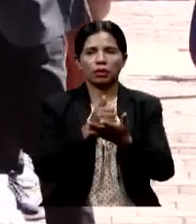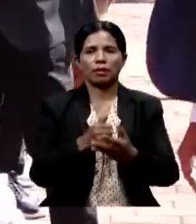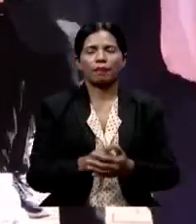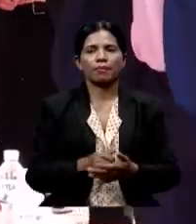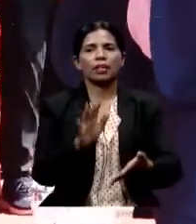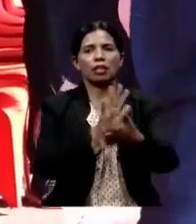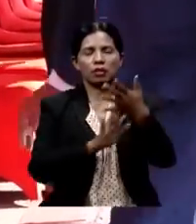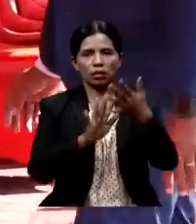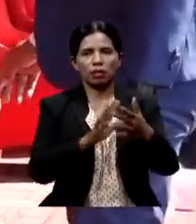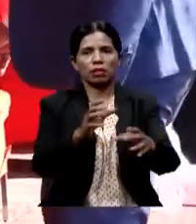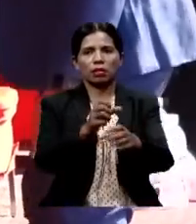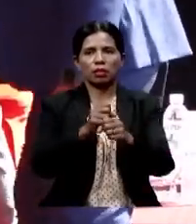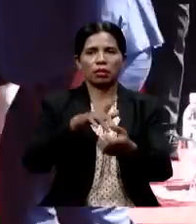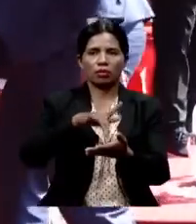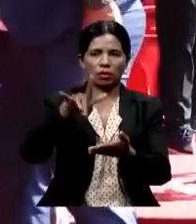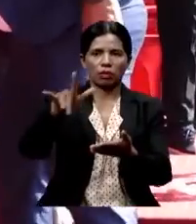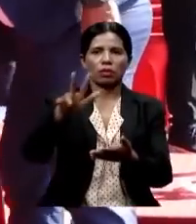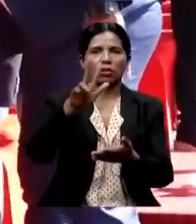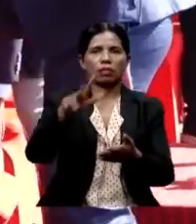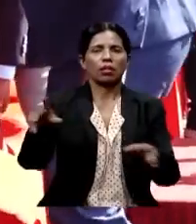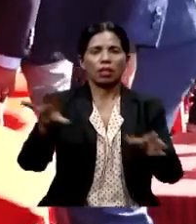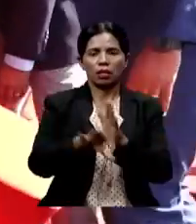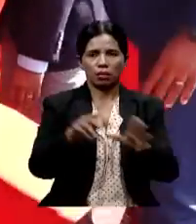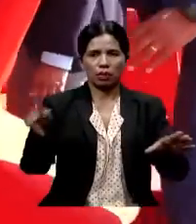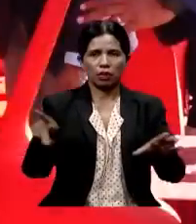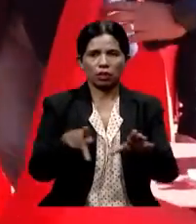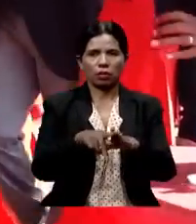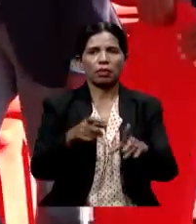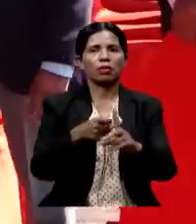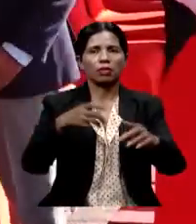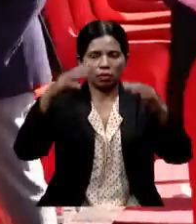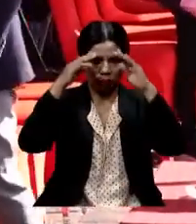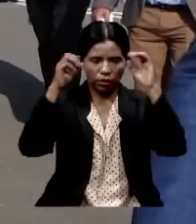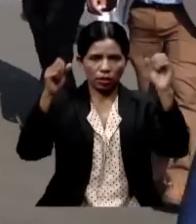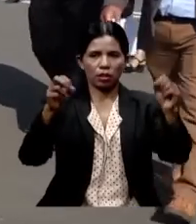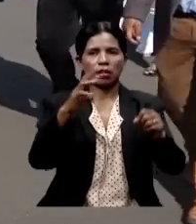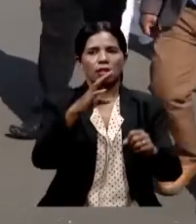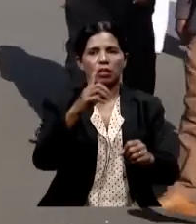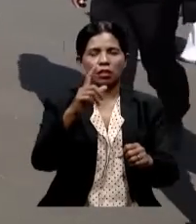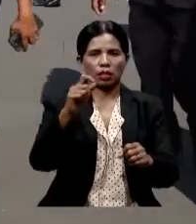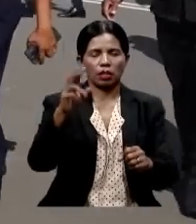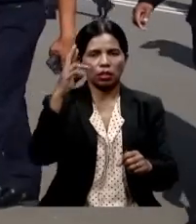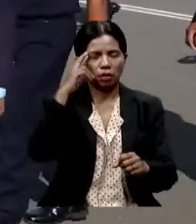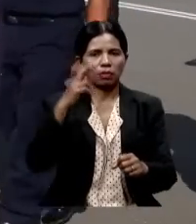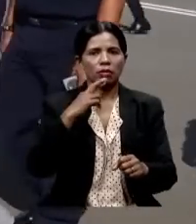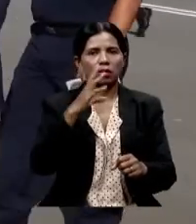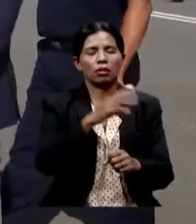seremonia simu avian komersial ne, hetan participasaun direita husi presidente republika Zuzer Amzorta,